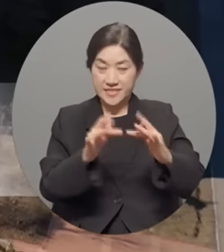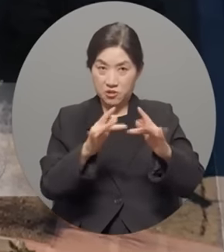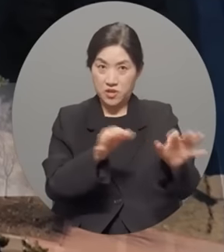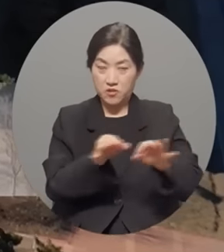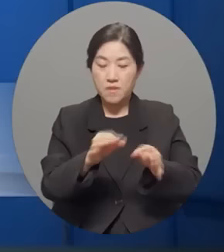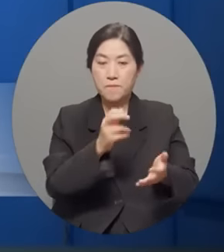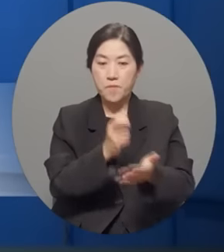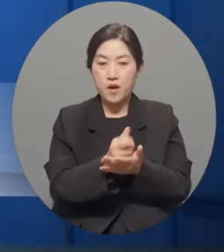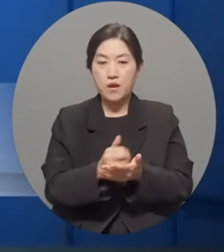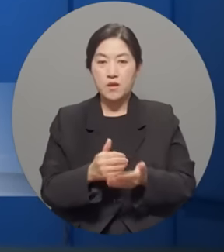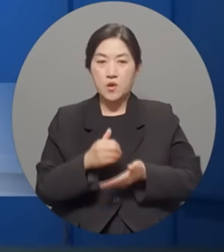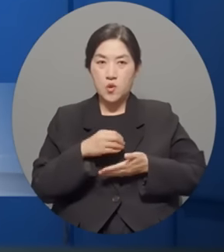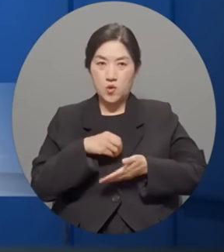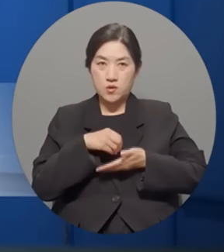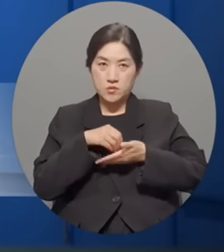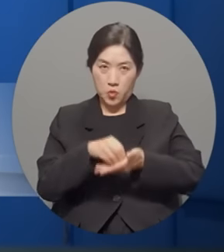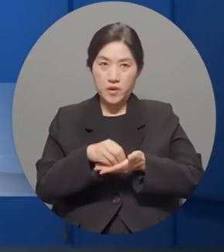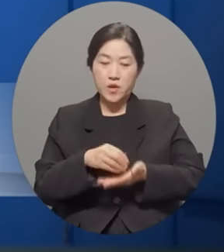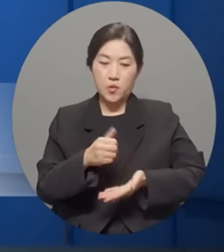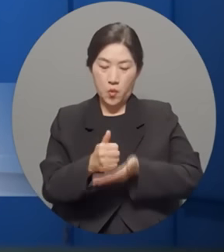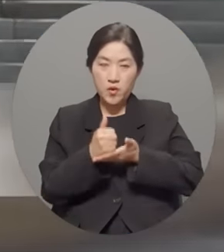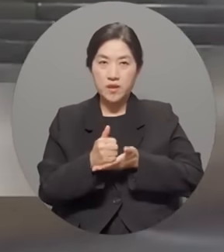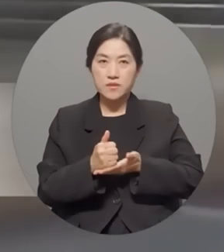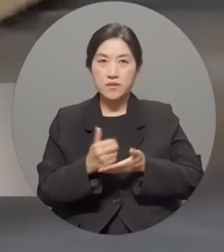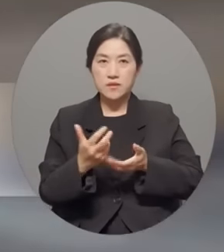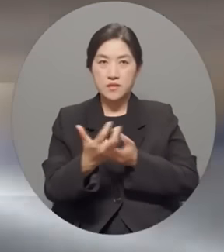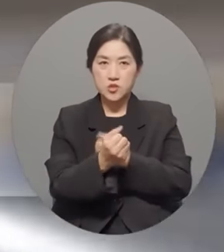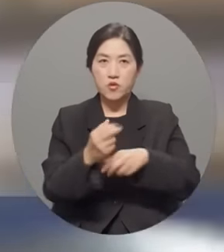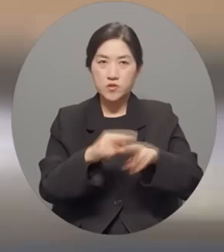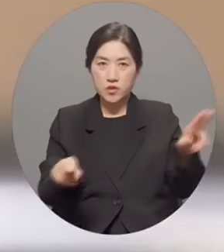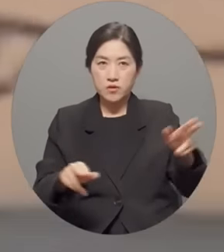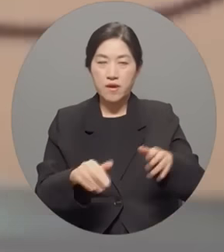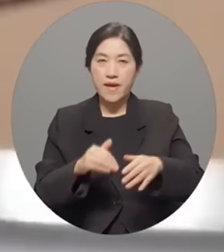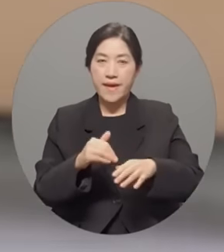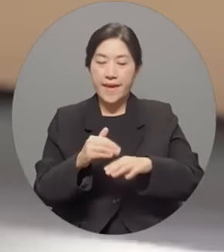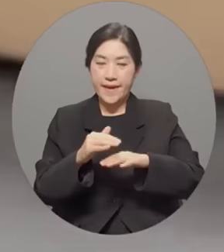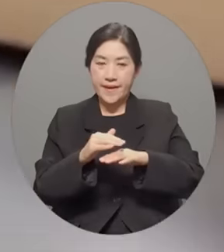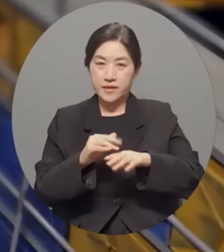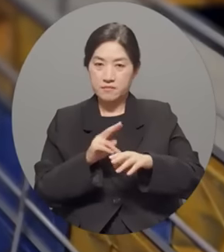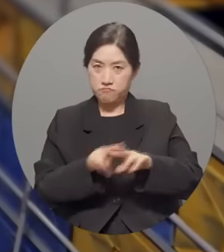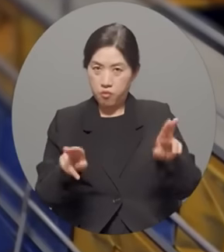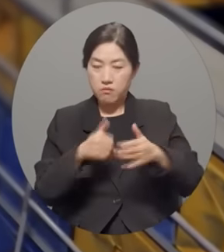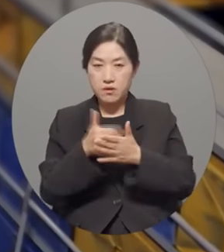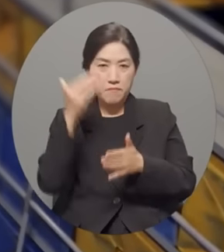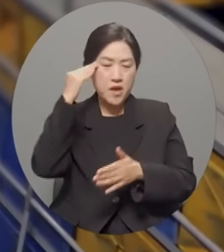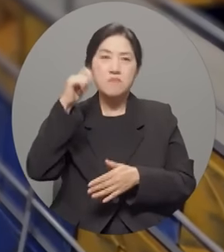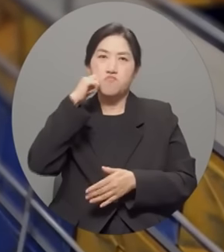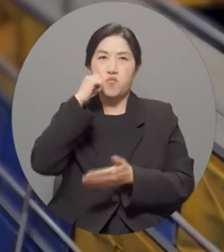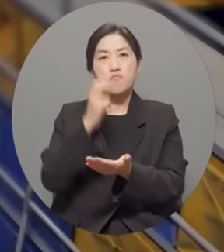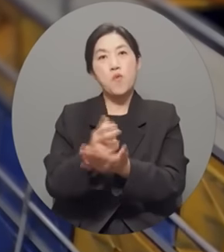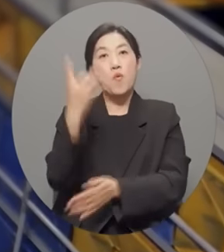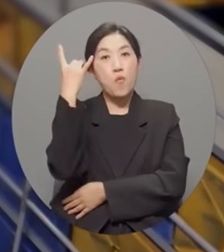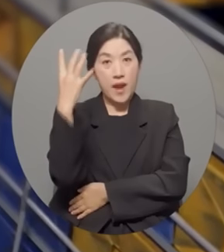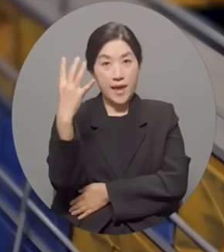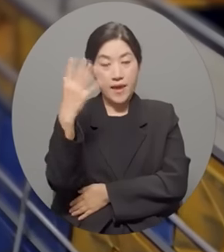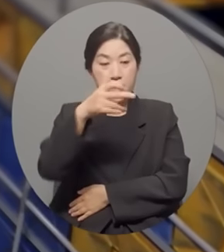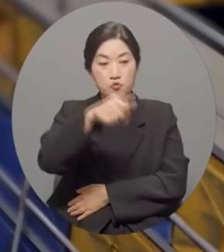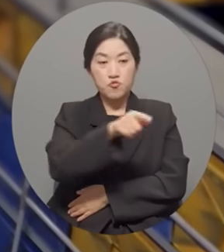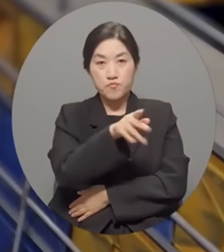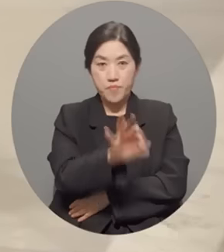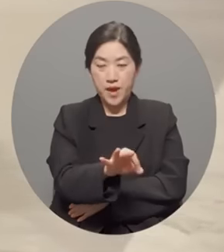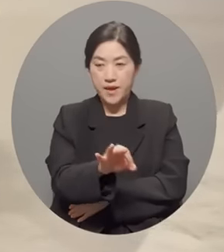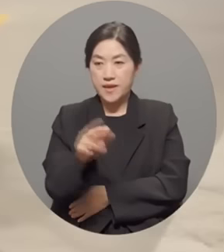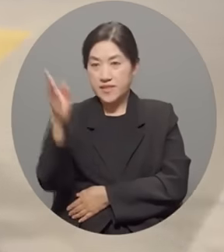청약을 철회하거나 계약을 해제하는 걸 해 못하도록 규정하고 있습니다 공정은 쿠팡과 네이버